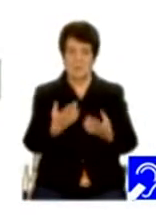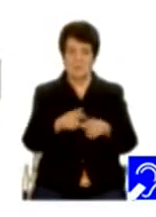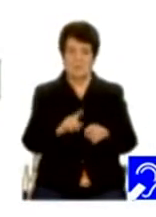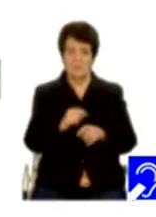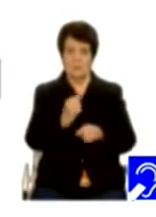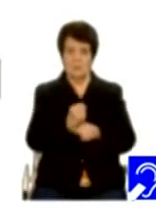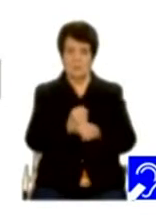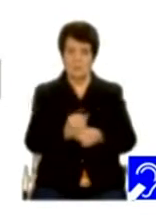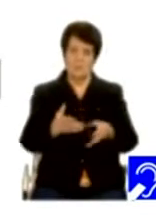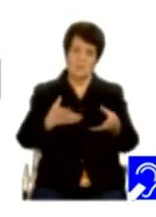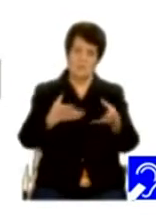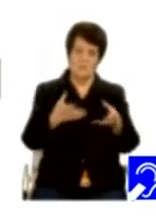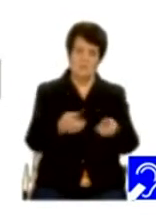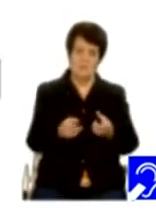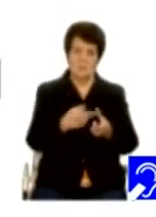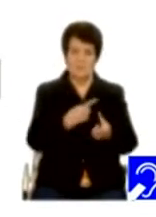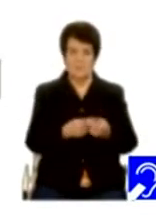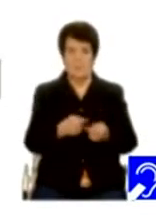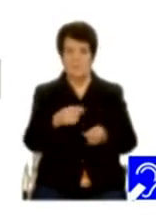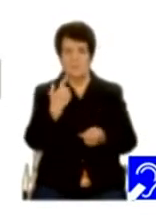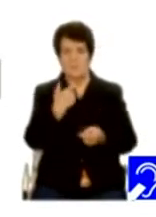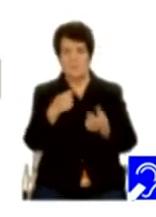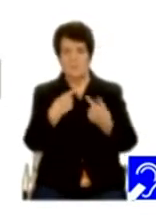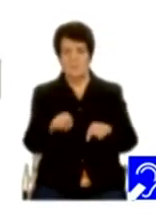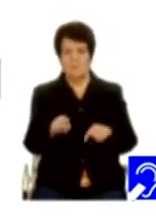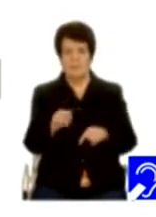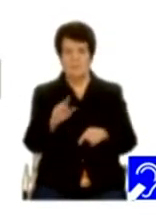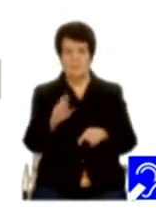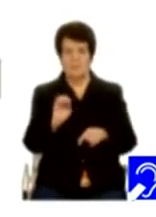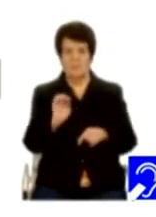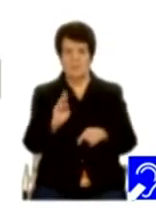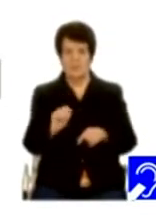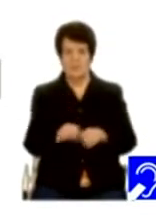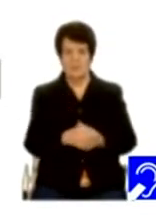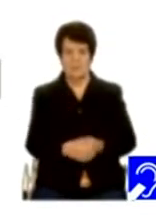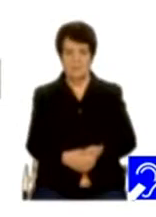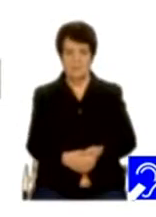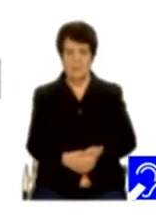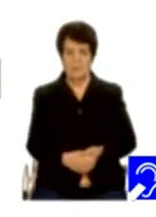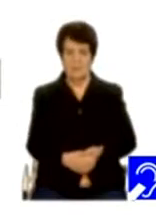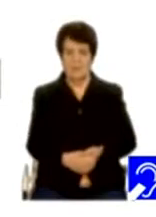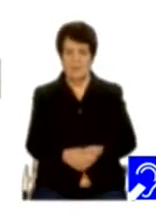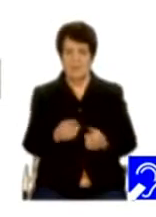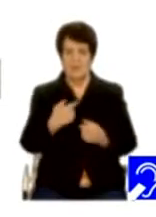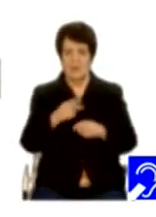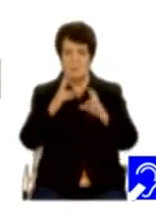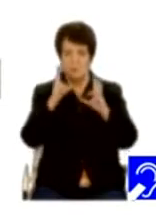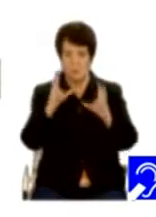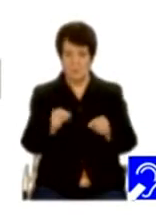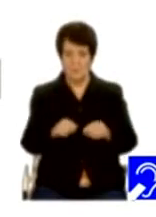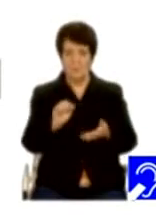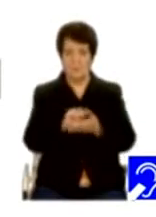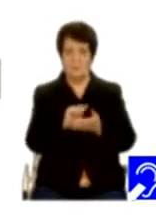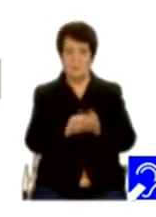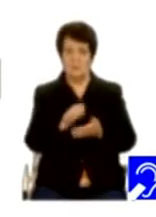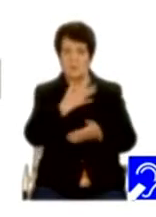lucru? N-ați convins sau e vorba despre altceva? Fiecare părând, vă rog. Eu am promis că am să public mai